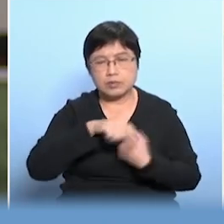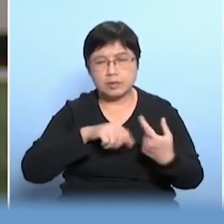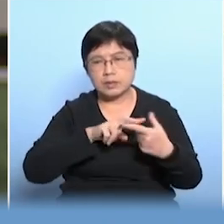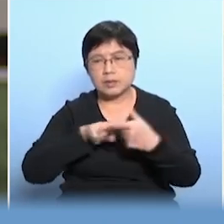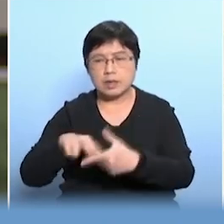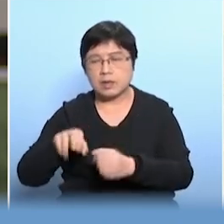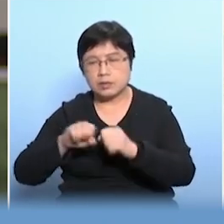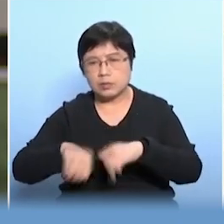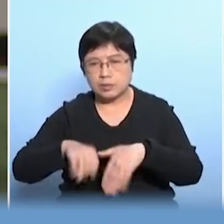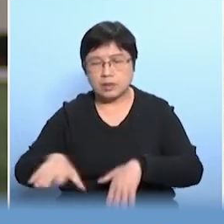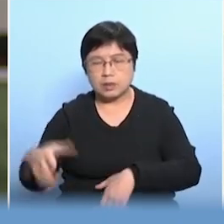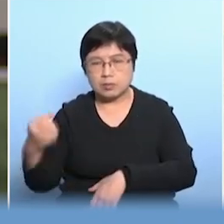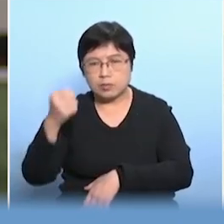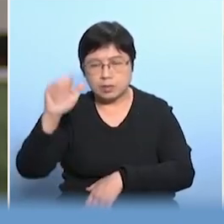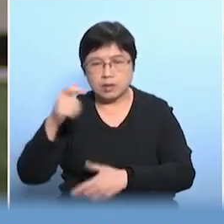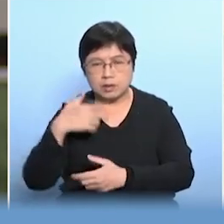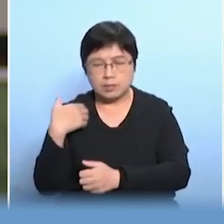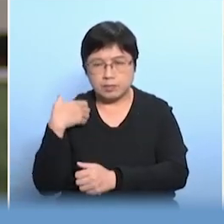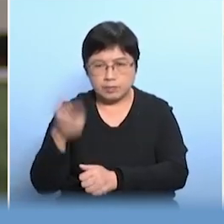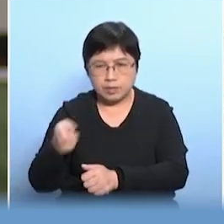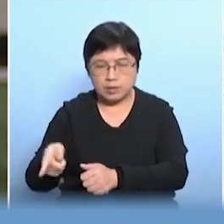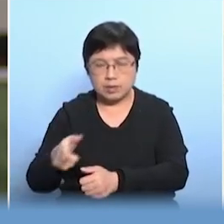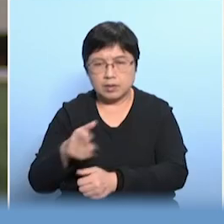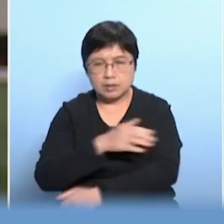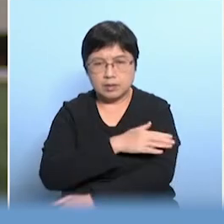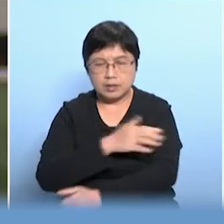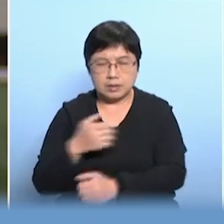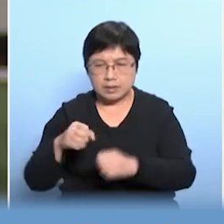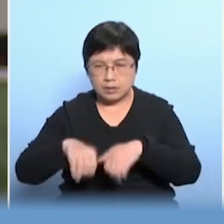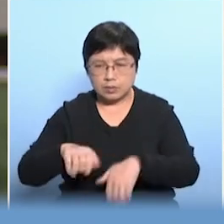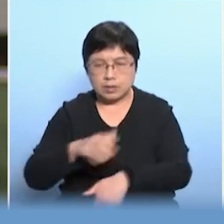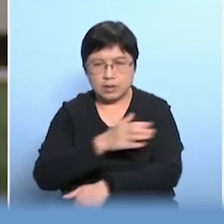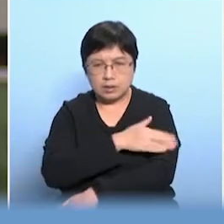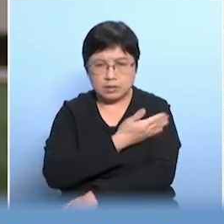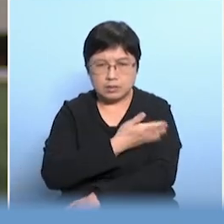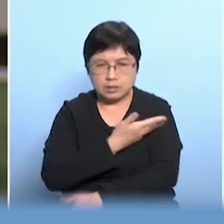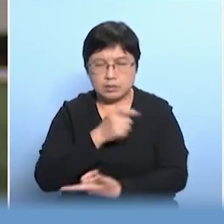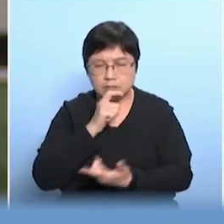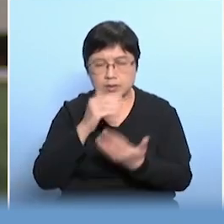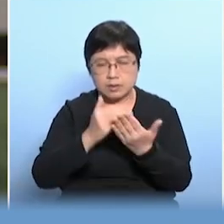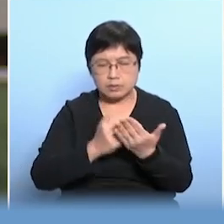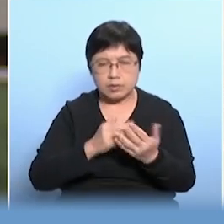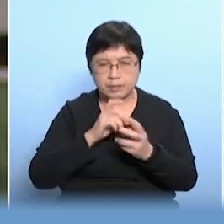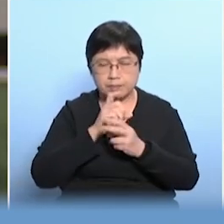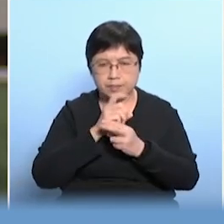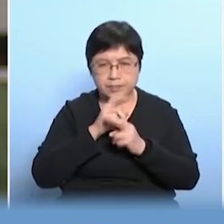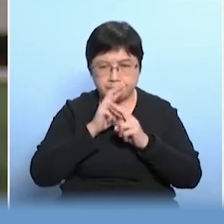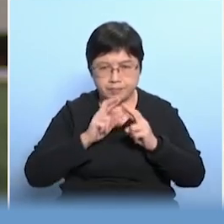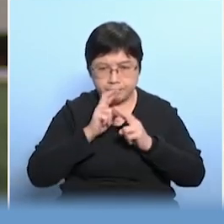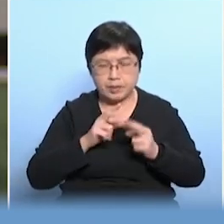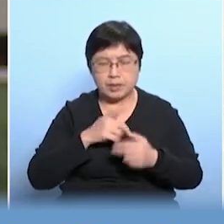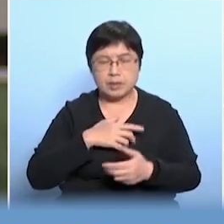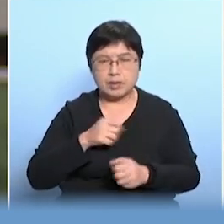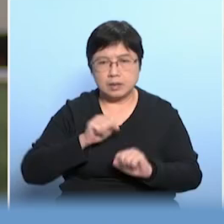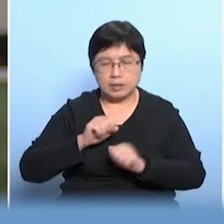調解的權力，定明委任調解員的資格要求和程序，展明調解程序的保密性和紀律處分的程